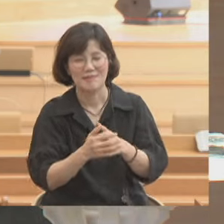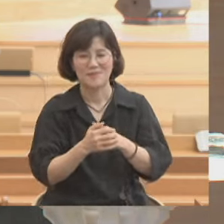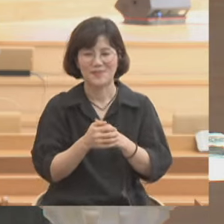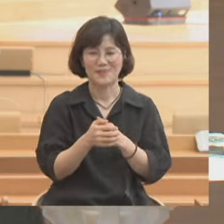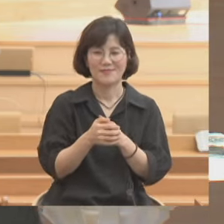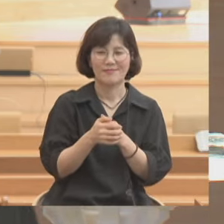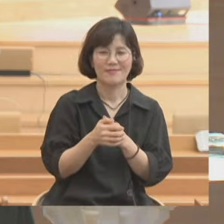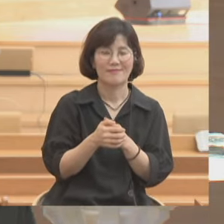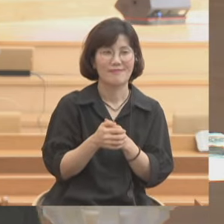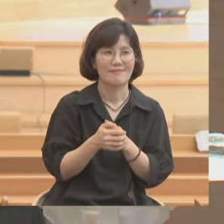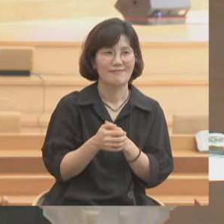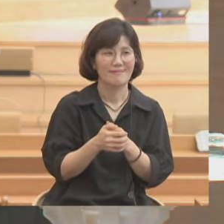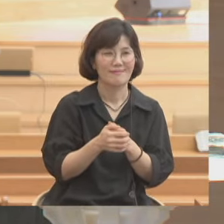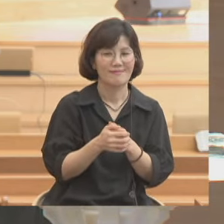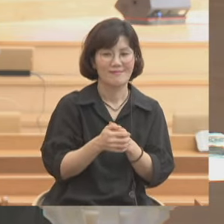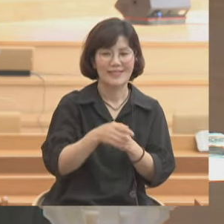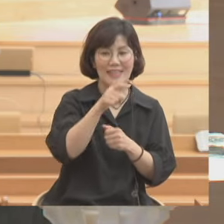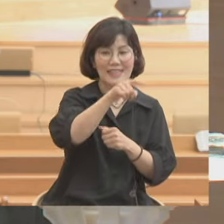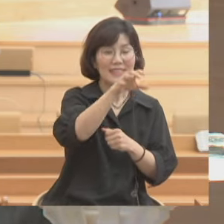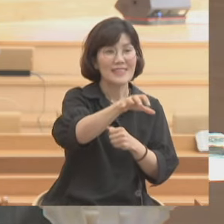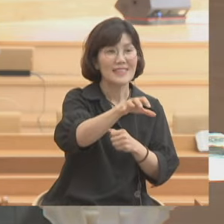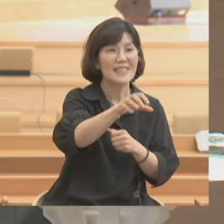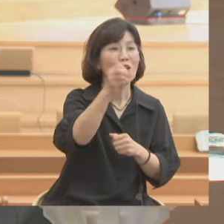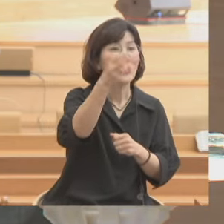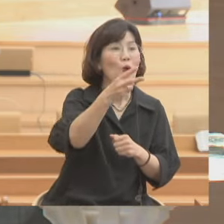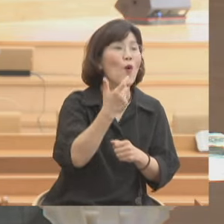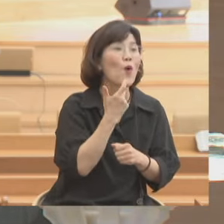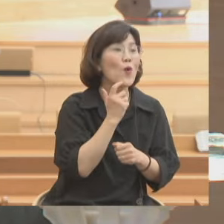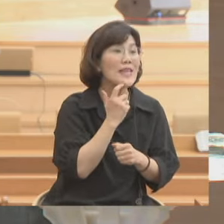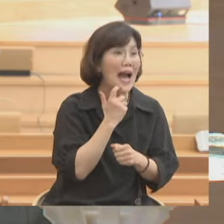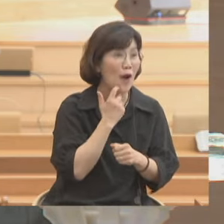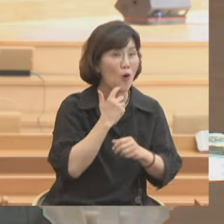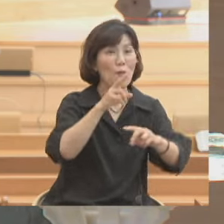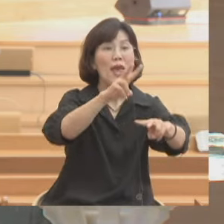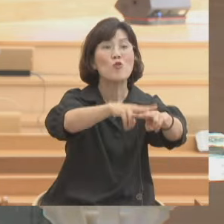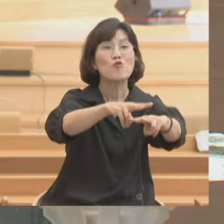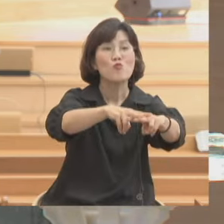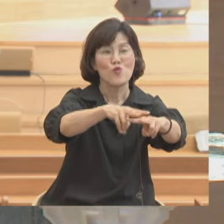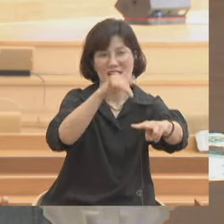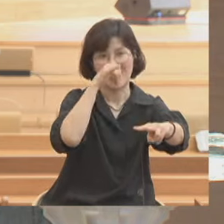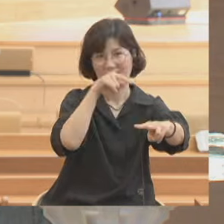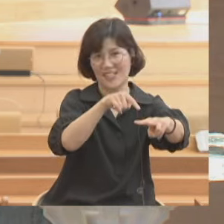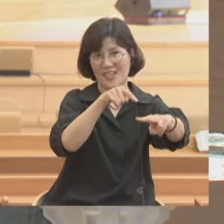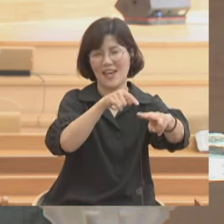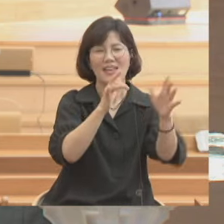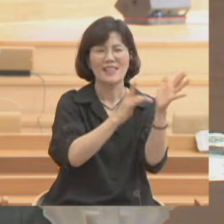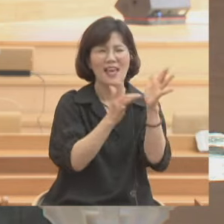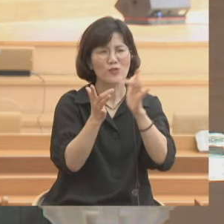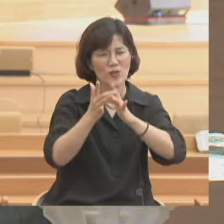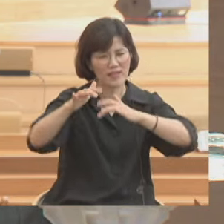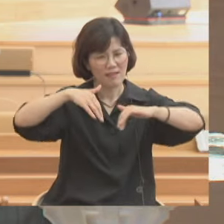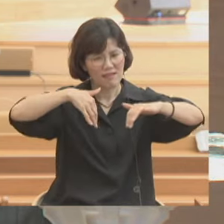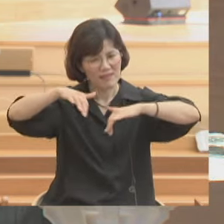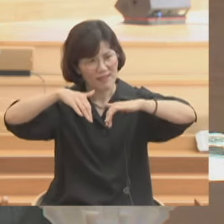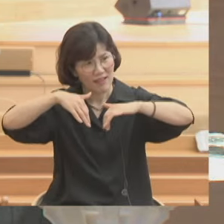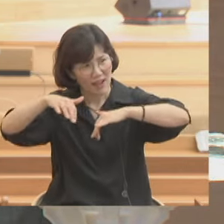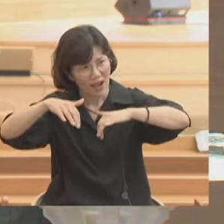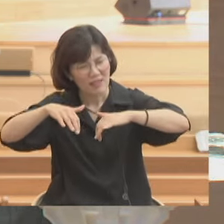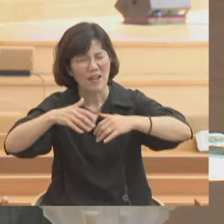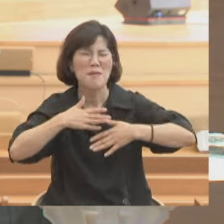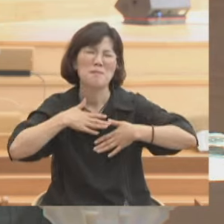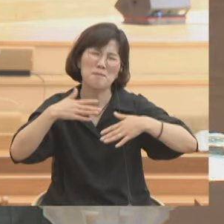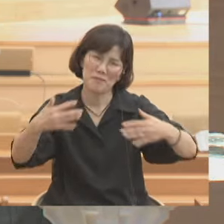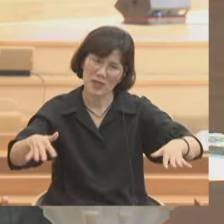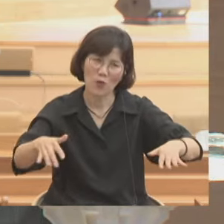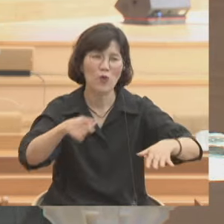하십시다. 거기 또 같이 시작. 거기도 야곱의 우물이 있더라. 예수께서 길 가시다가